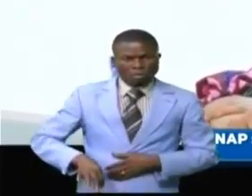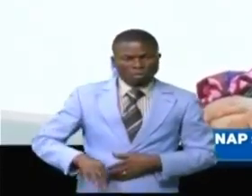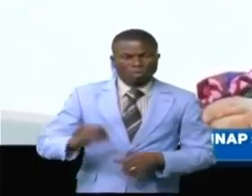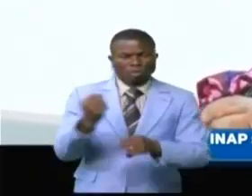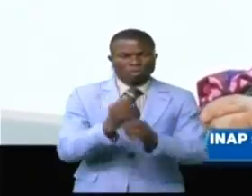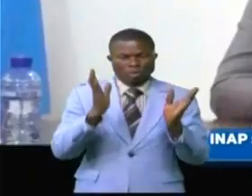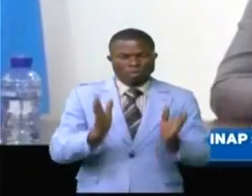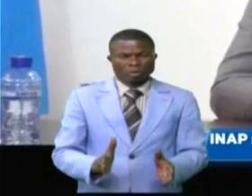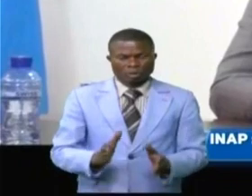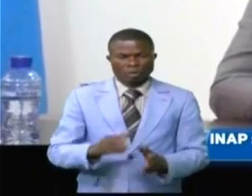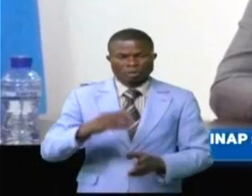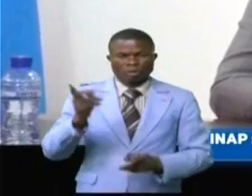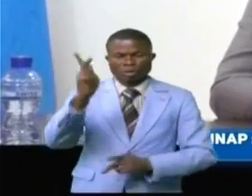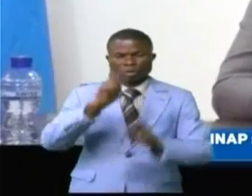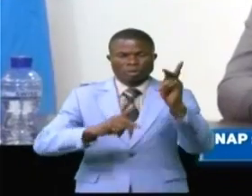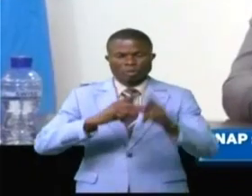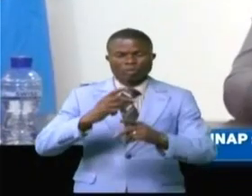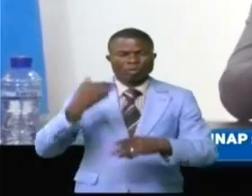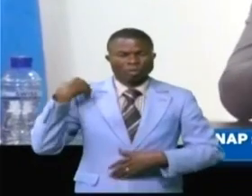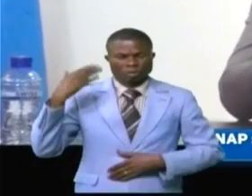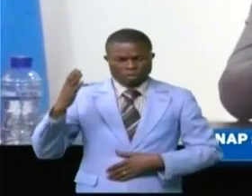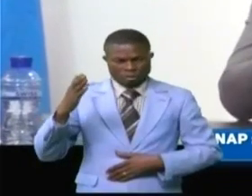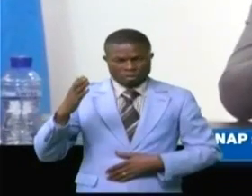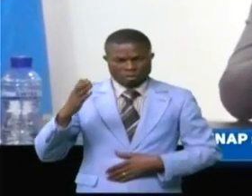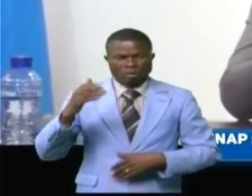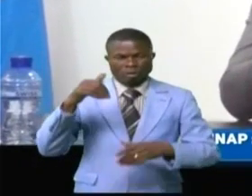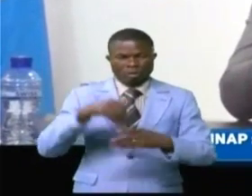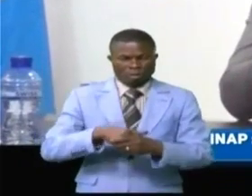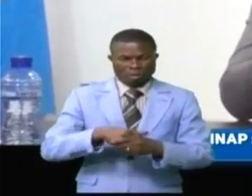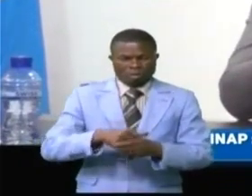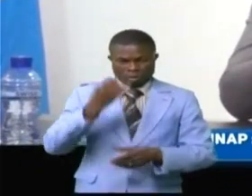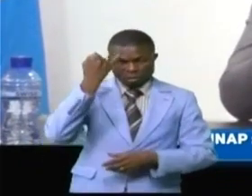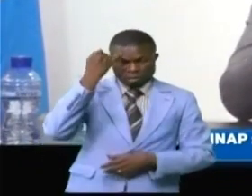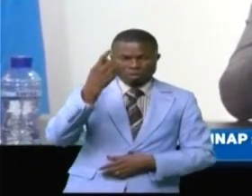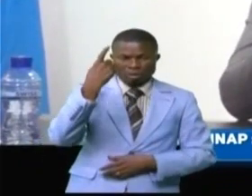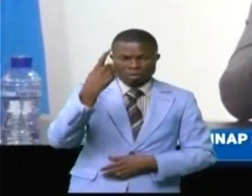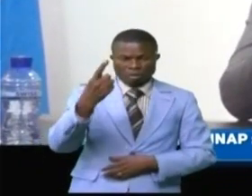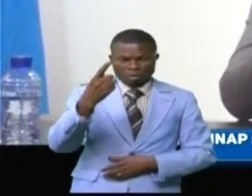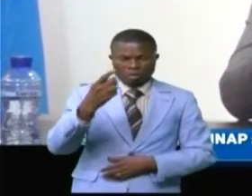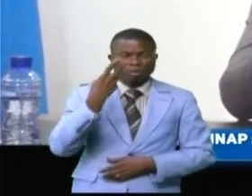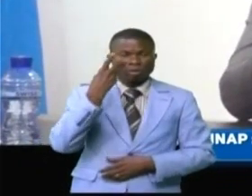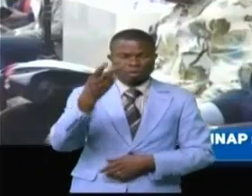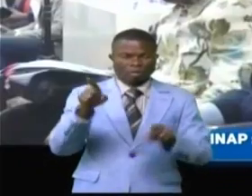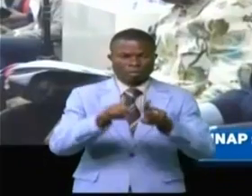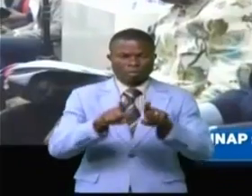et fonctionnaires de l'État. Aussi, dans la droite ligne de la vision du